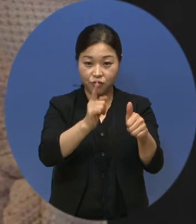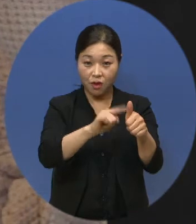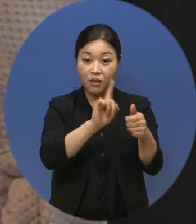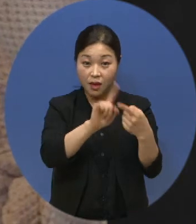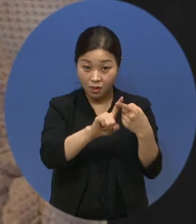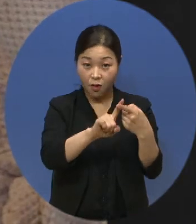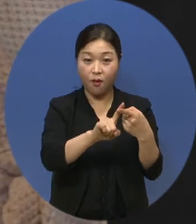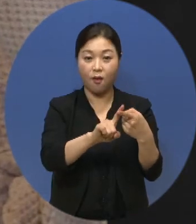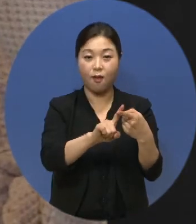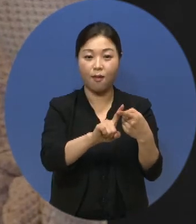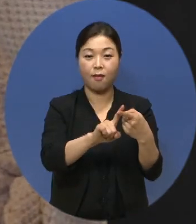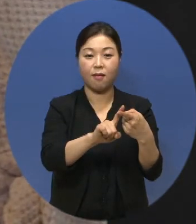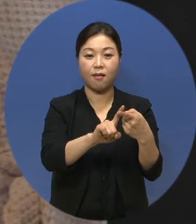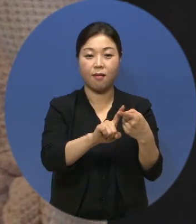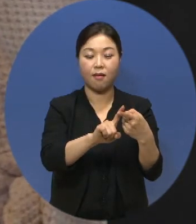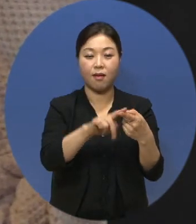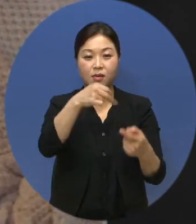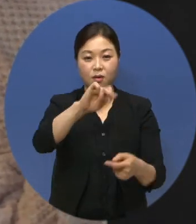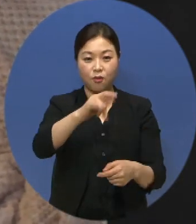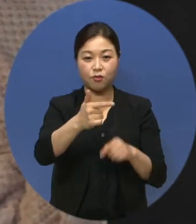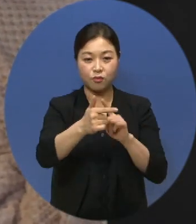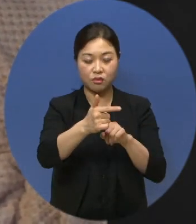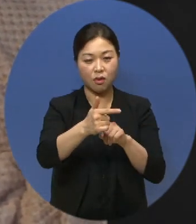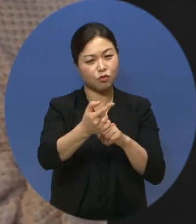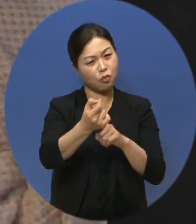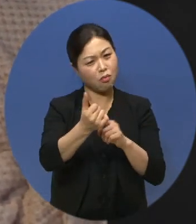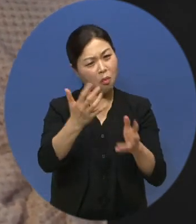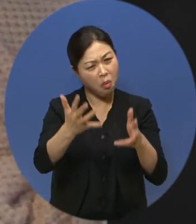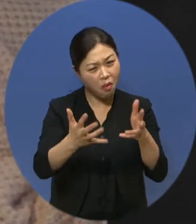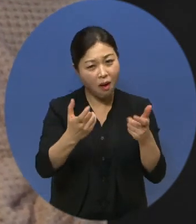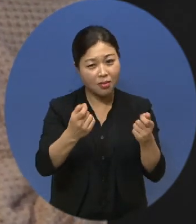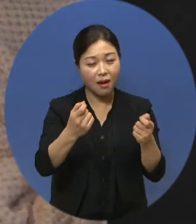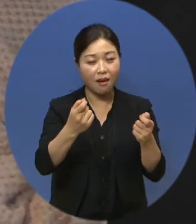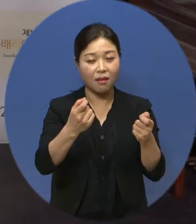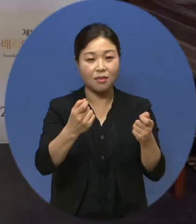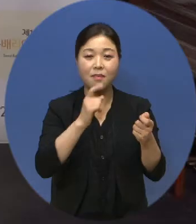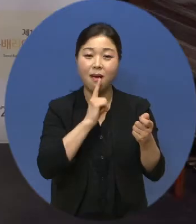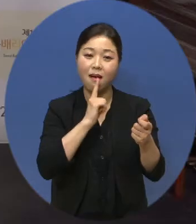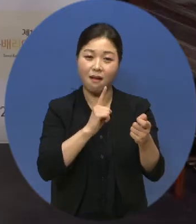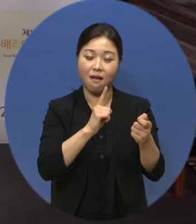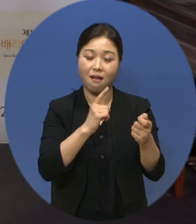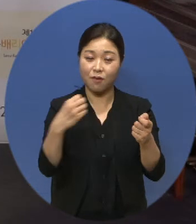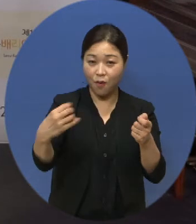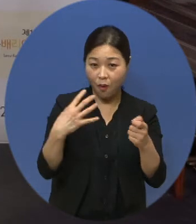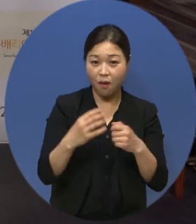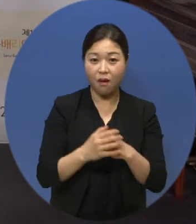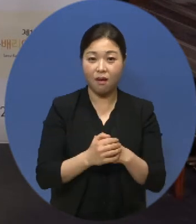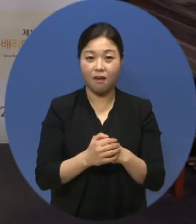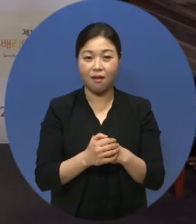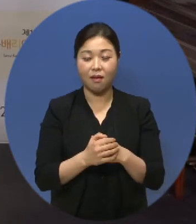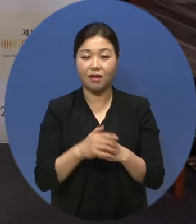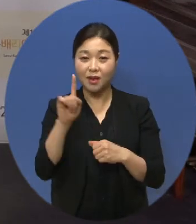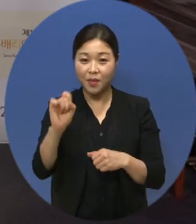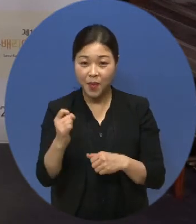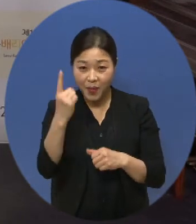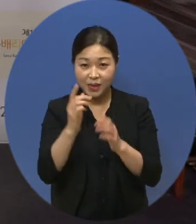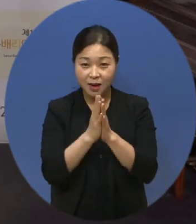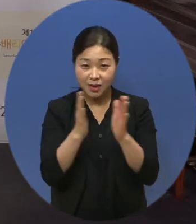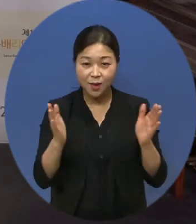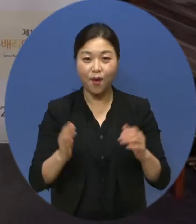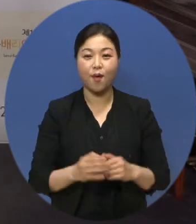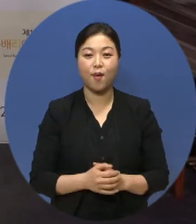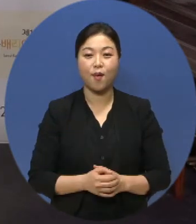대해서 성훈은 너무 어리숙한 거 아니야? 라고 얘기가 나왔어요. 그랬더니 그게 시발점이